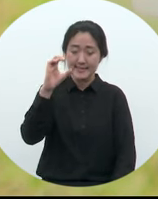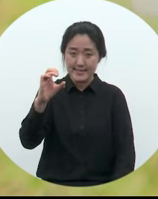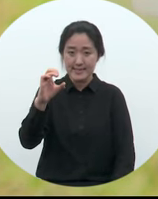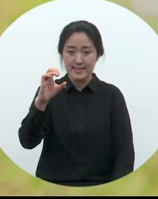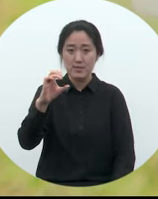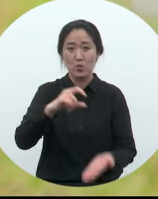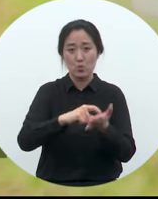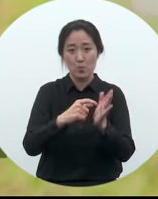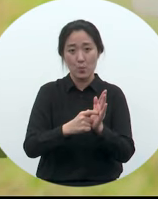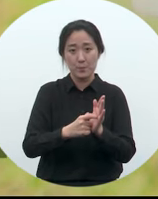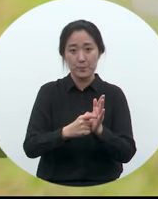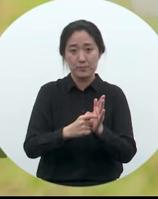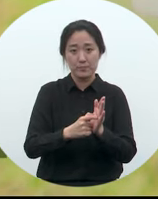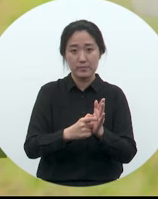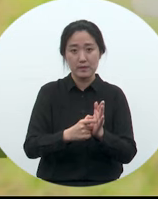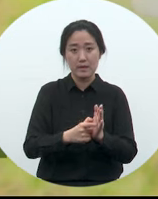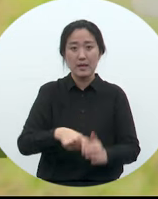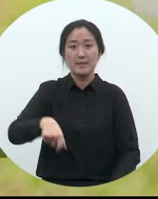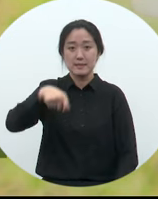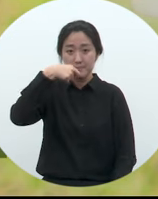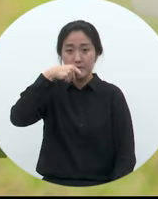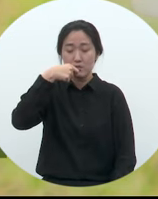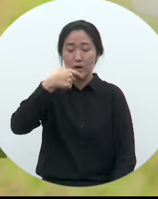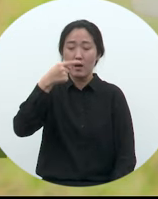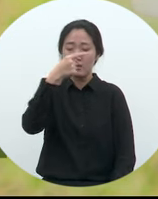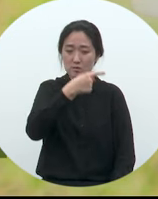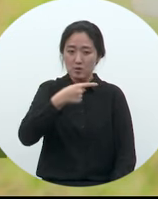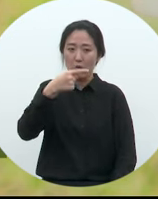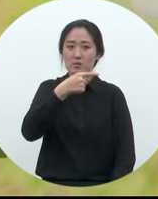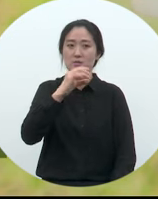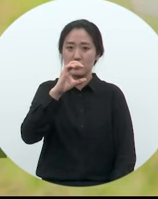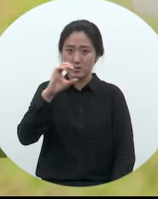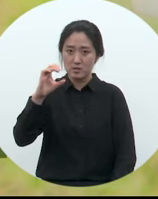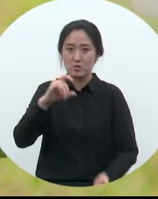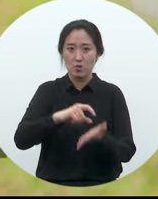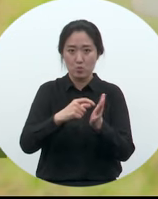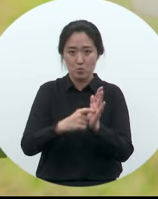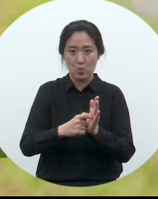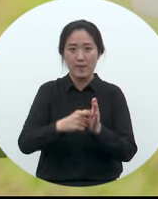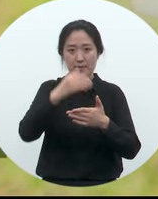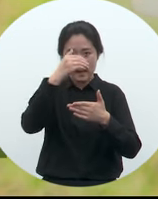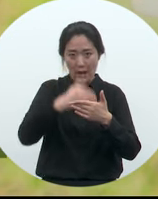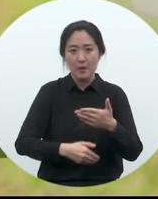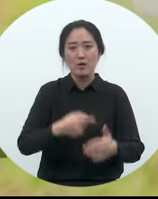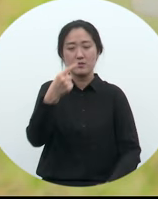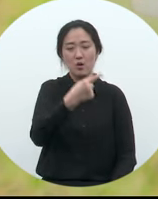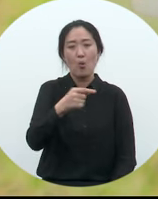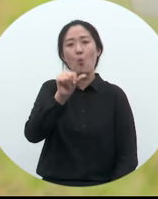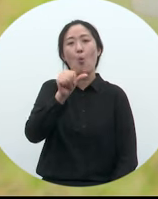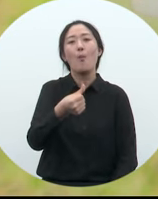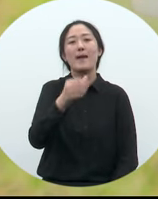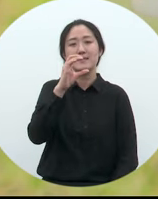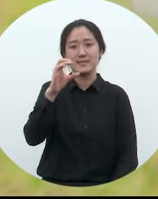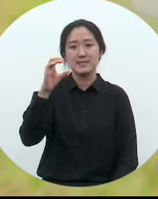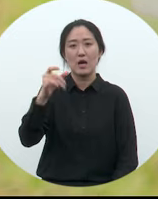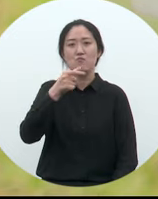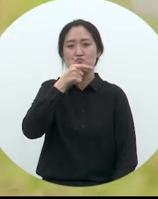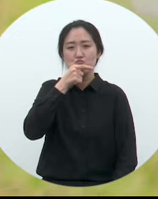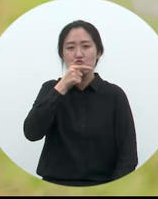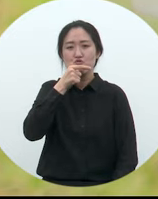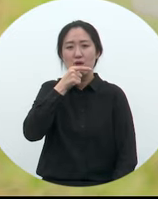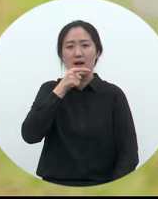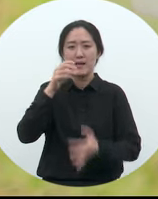마셔야 되는데요. 음식으로 나도 몰래 1,000cc 정도 자연적으로 물을 흡수합니다. 나머지